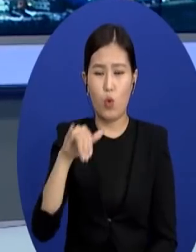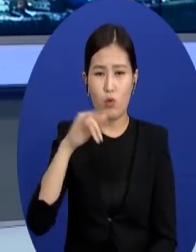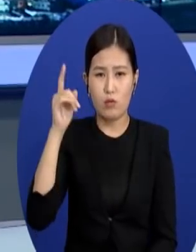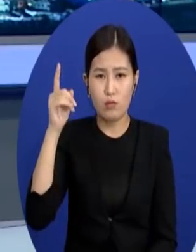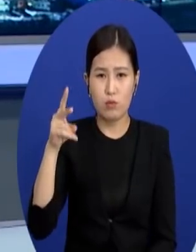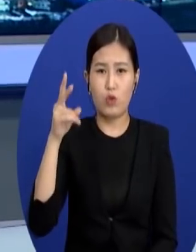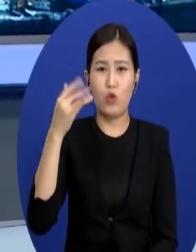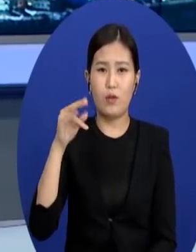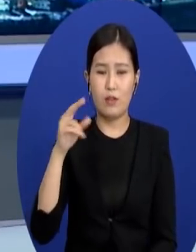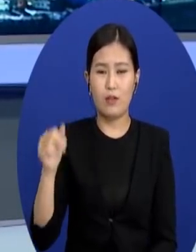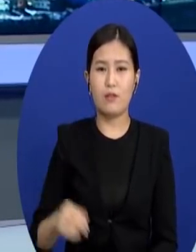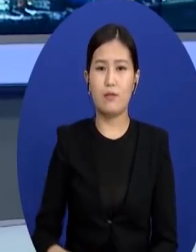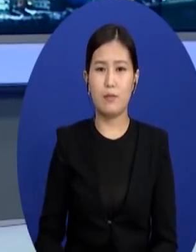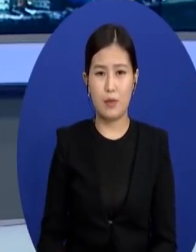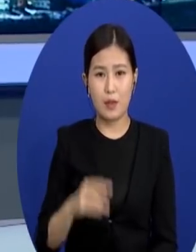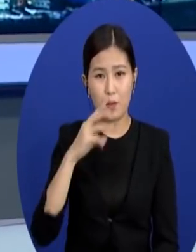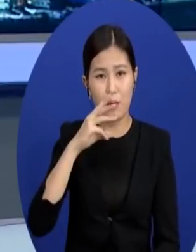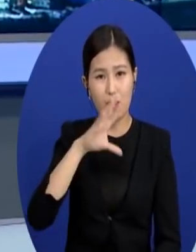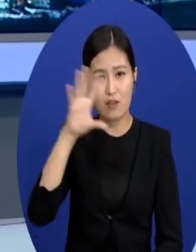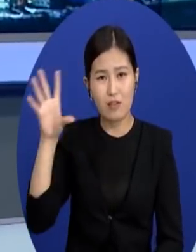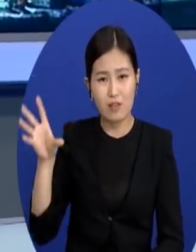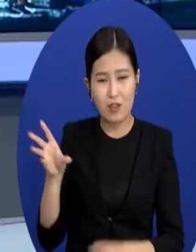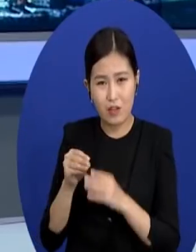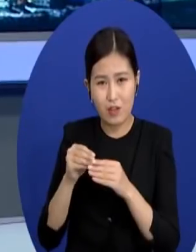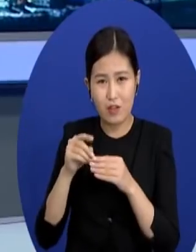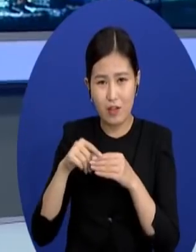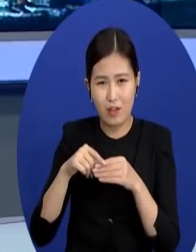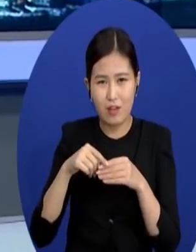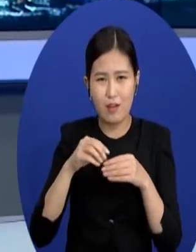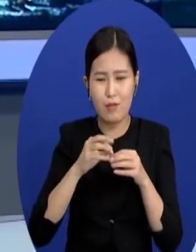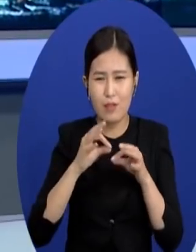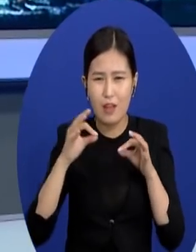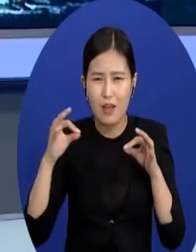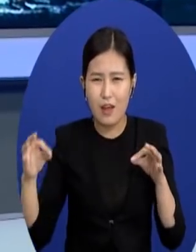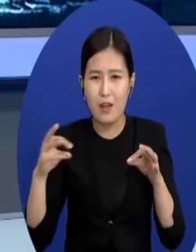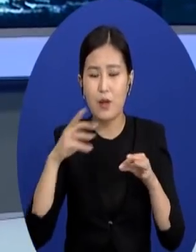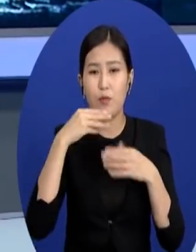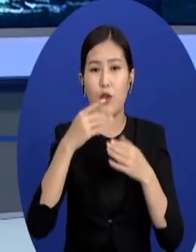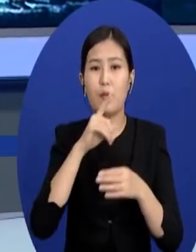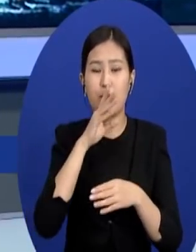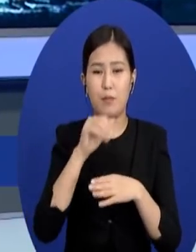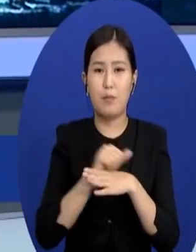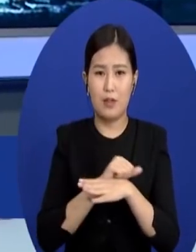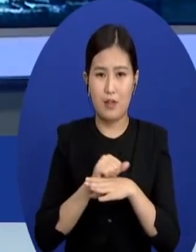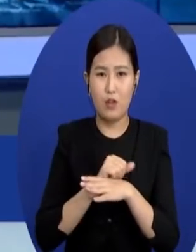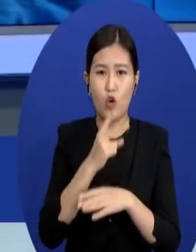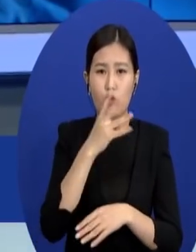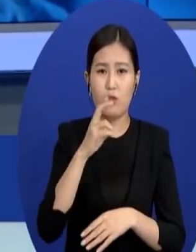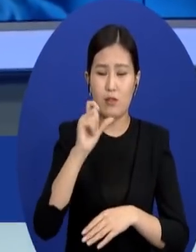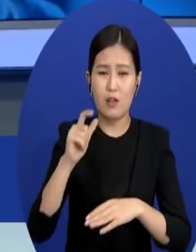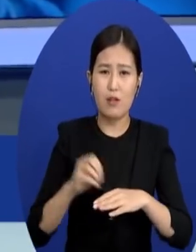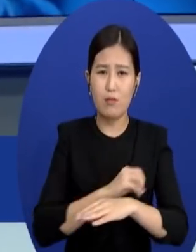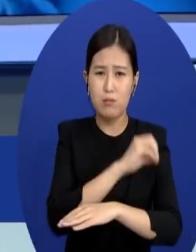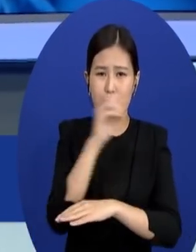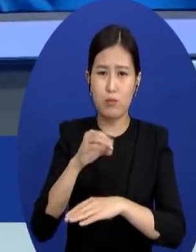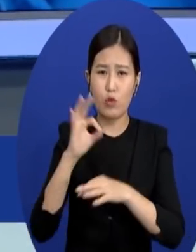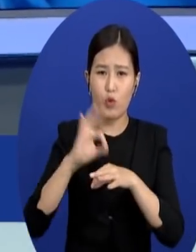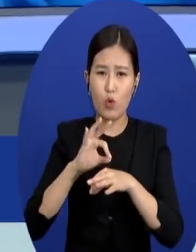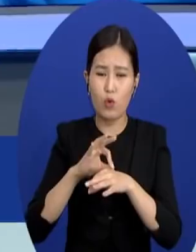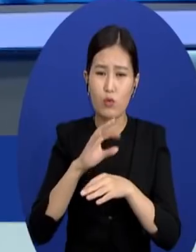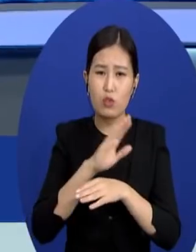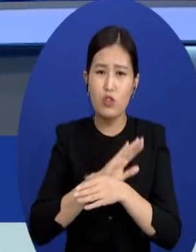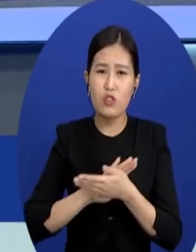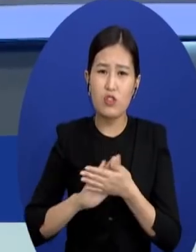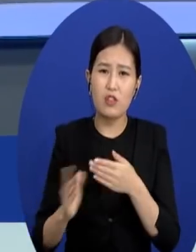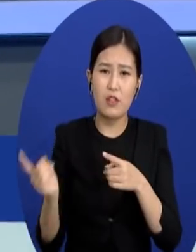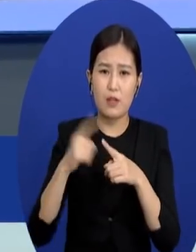За эдгээр болон бусад мэдээллийн дэлгэрэнгүй та бүхэнд өнөөдрийн цаг үеэр бид төвлөрөхөөр бэлтгэж байна. Тэгэхээр сүүлийн 24 цагийн хугацаанд коронавирусын халдвар 11 тохиолдолд